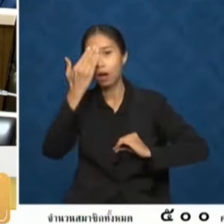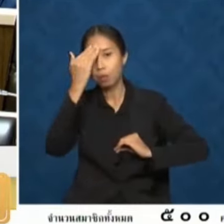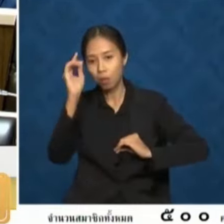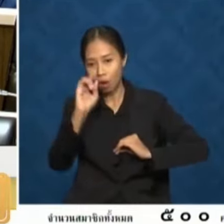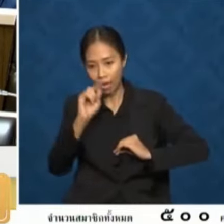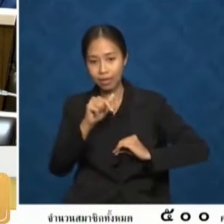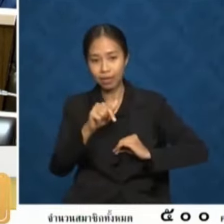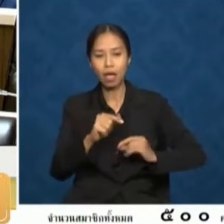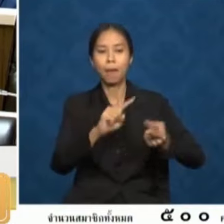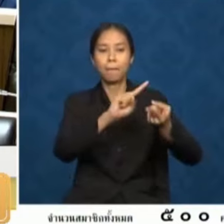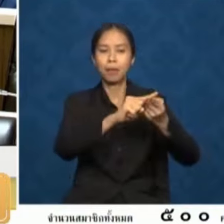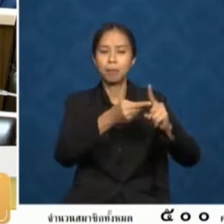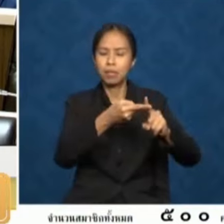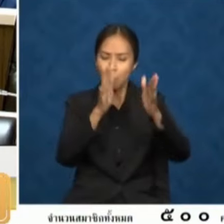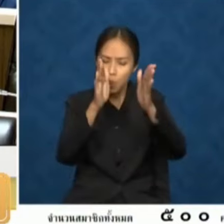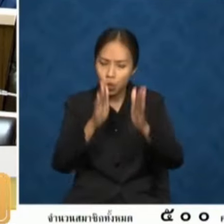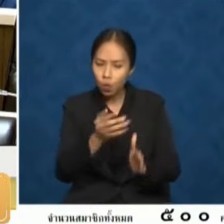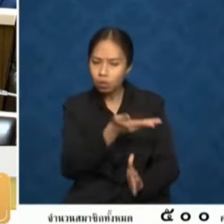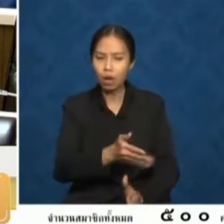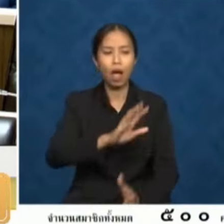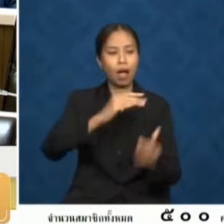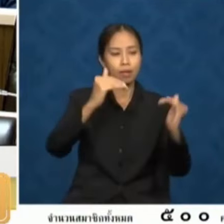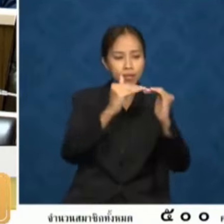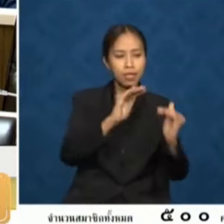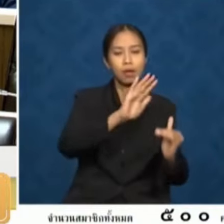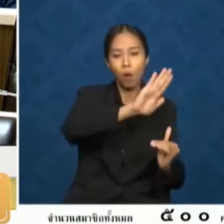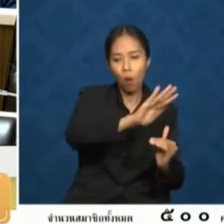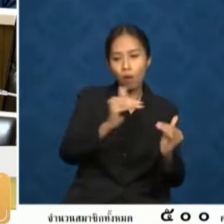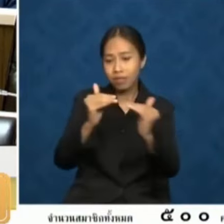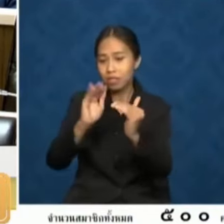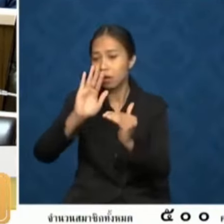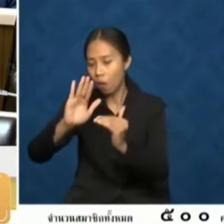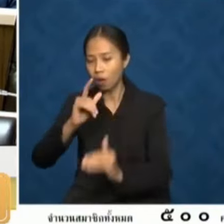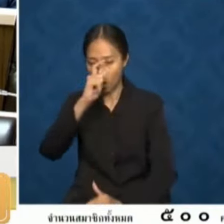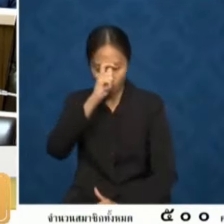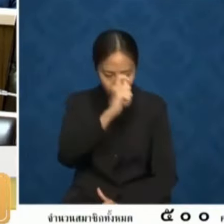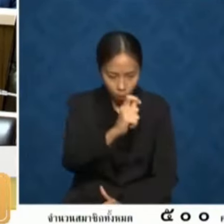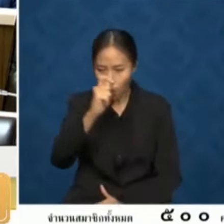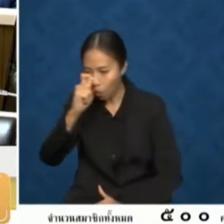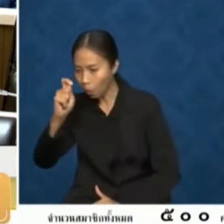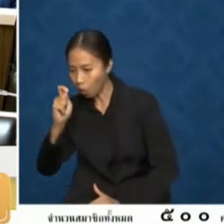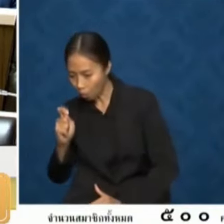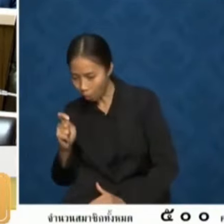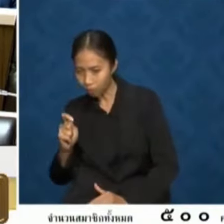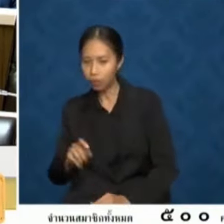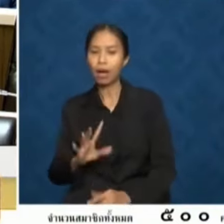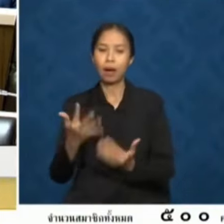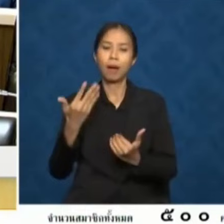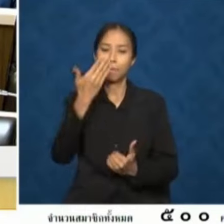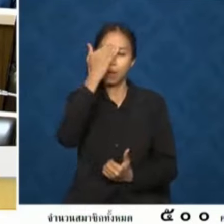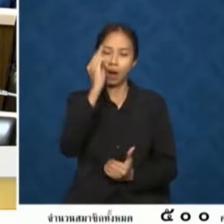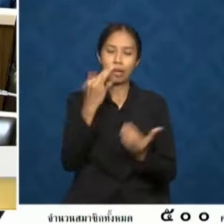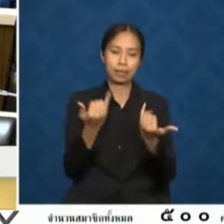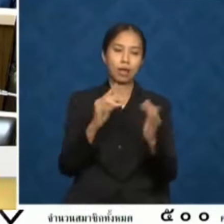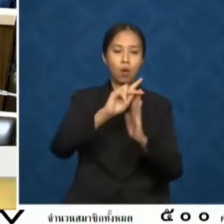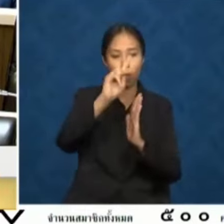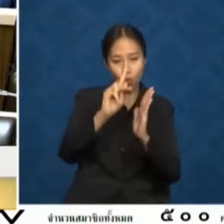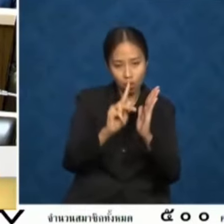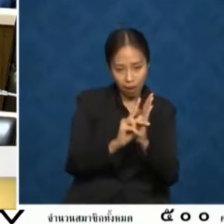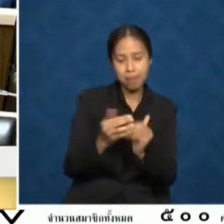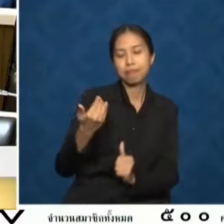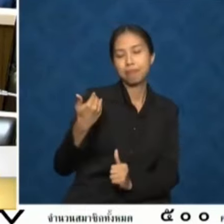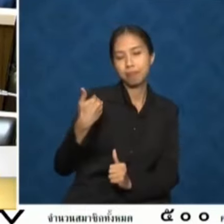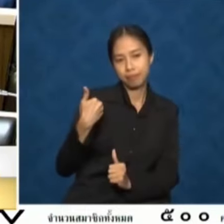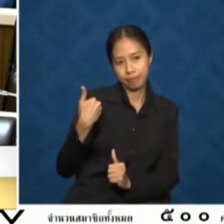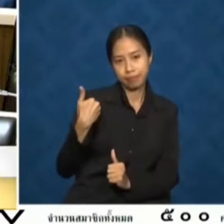เพื่อนมนุษย์ด้วยกันครับยังมีหลักกฎหมายและเรียกว่านิติธรรมนิติรัฐนั่นคือการปกครองในระบอบประชาธิปไต